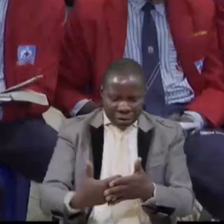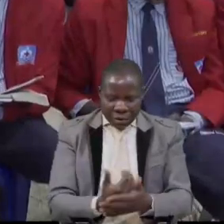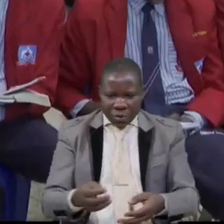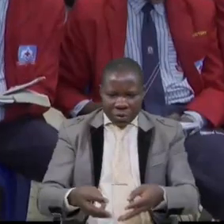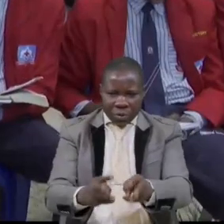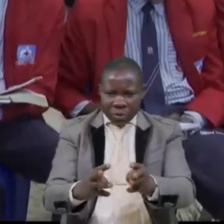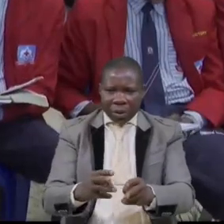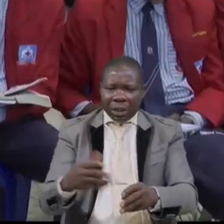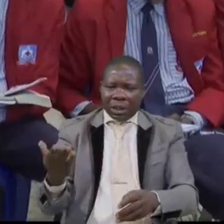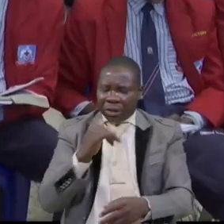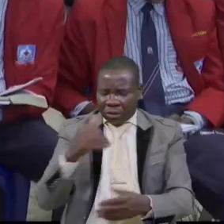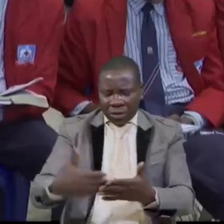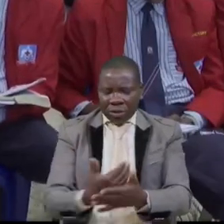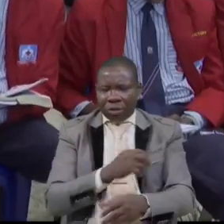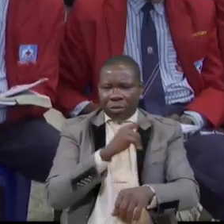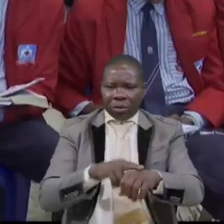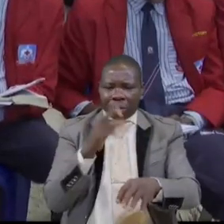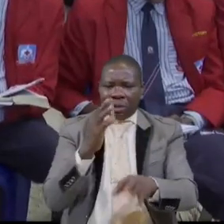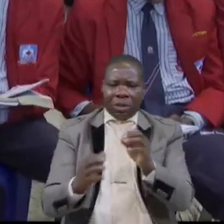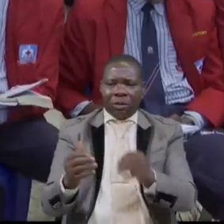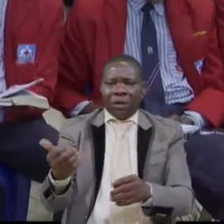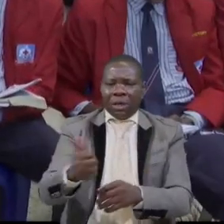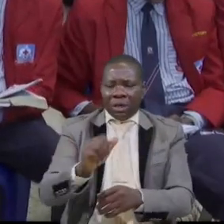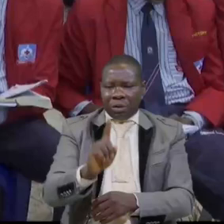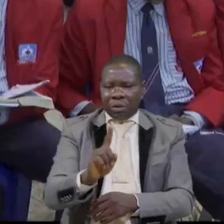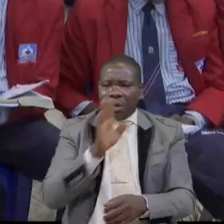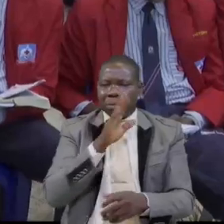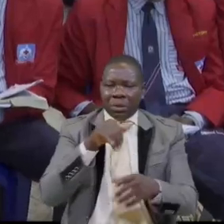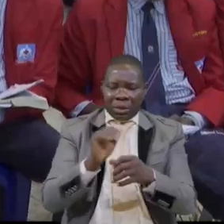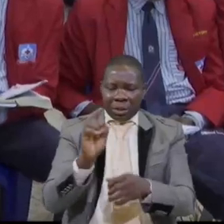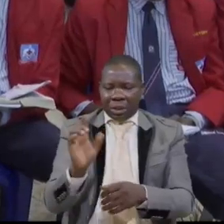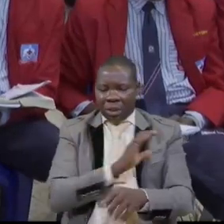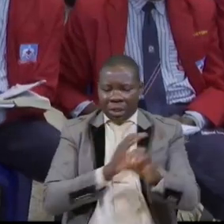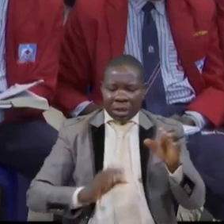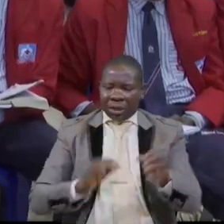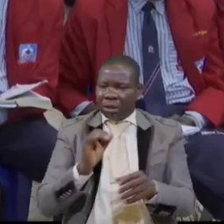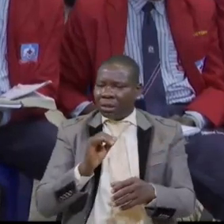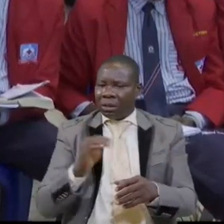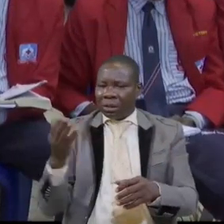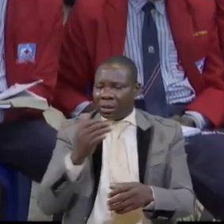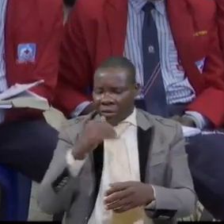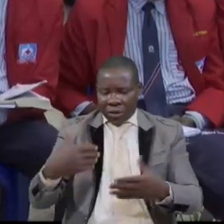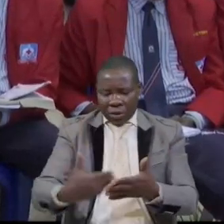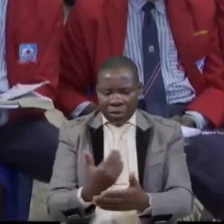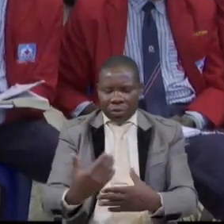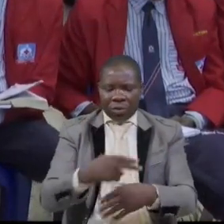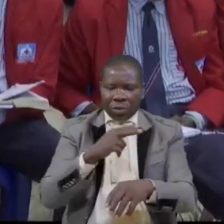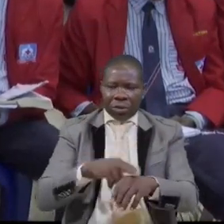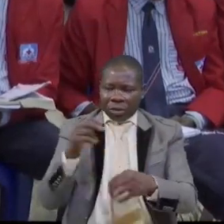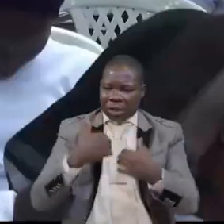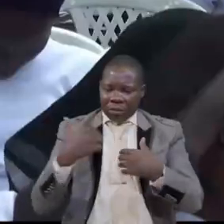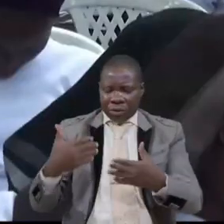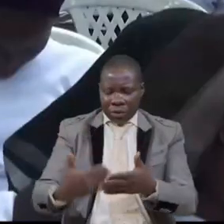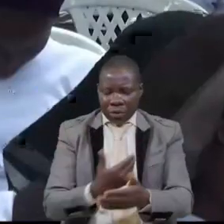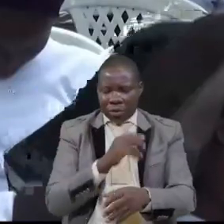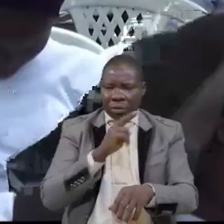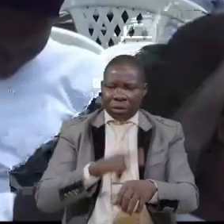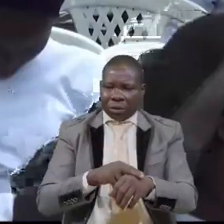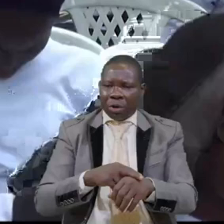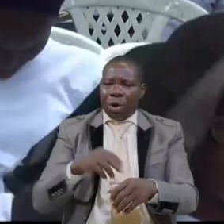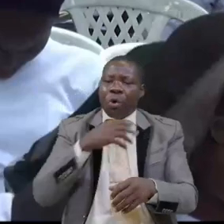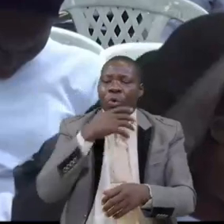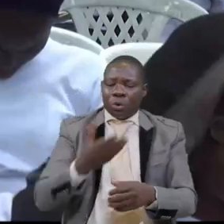Si quelqu'un est en Christ, il est une nouvelle créature. Il a une nouvelle nature. Les choses anciennes sont passées et voici, toutes choses sont